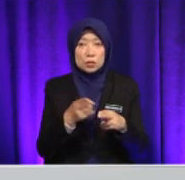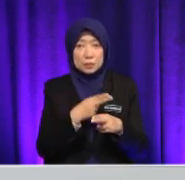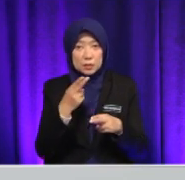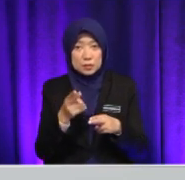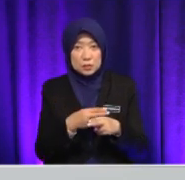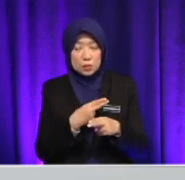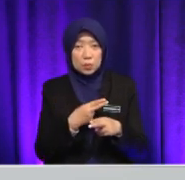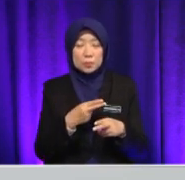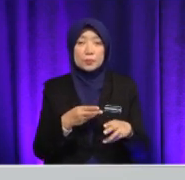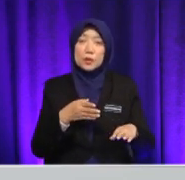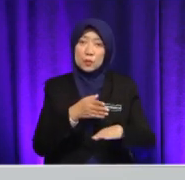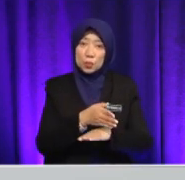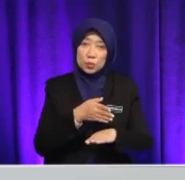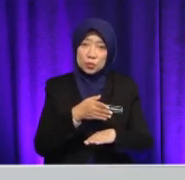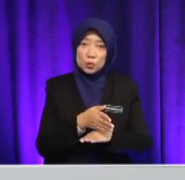akrilik dan